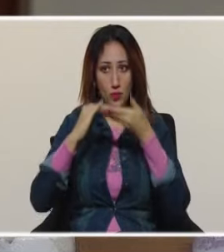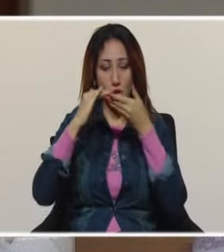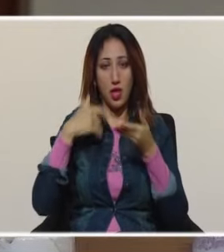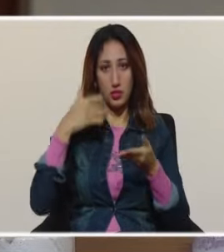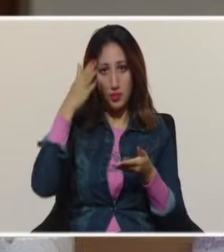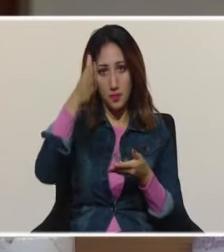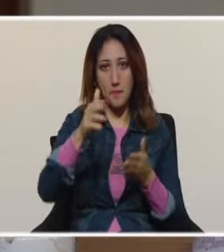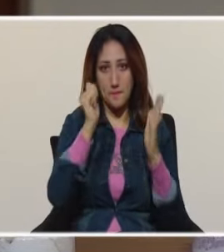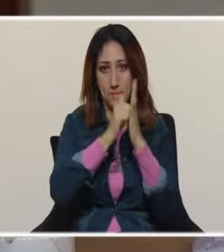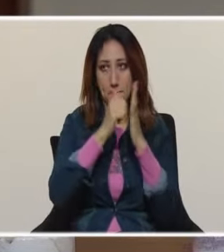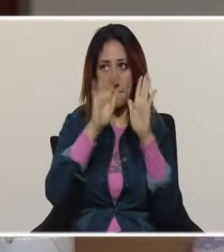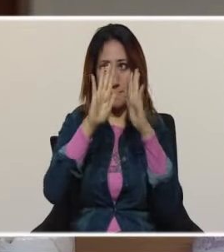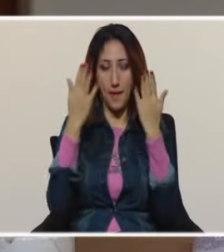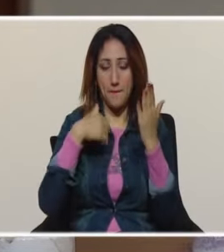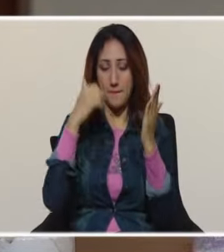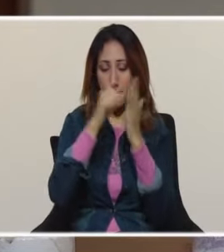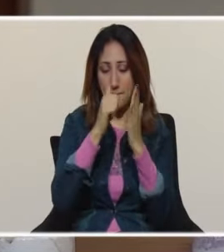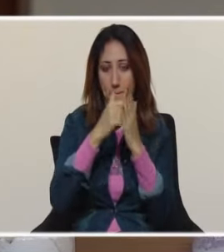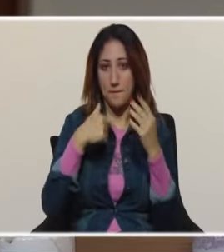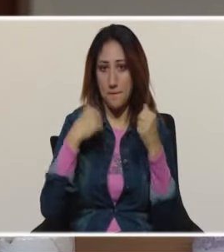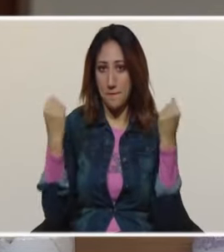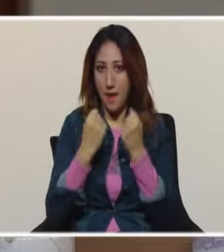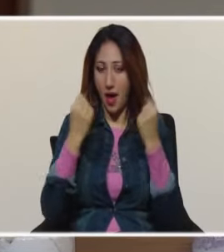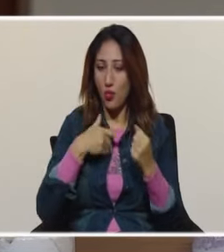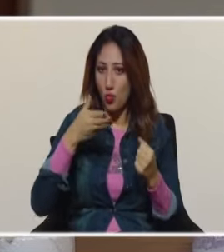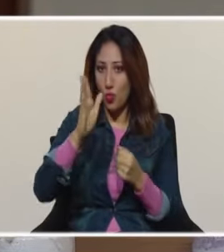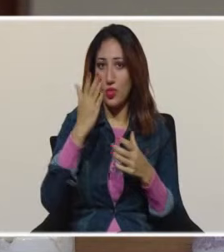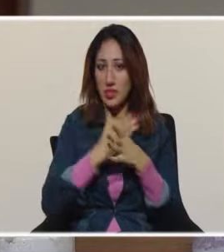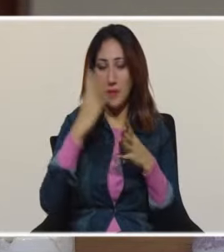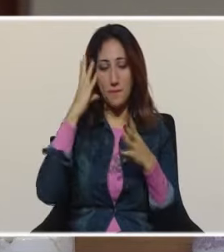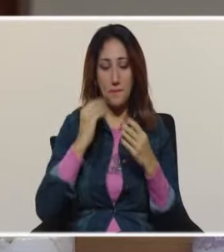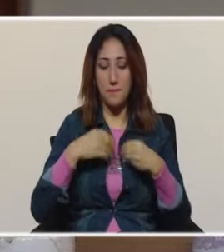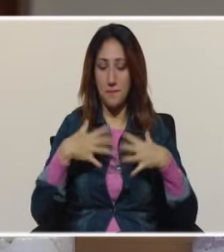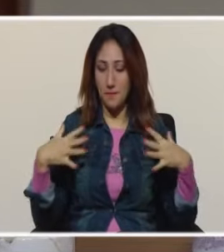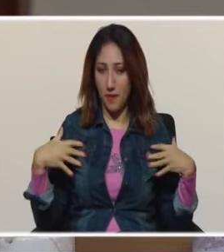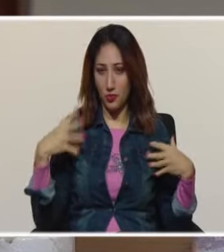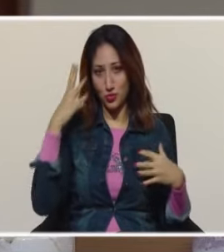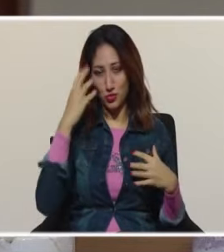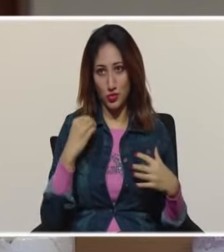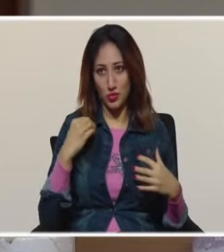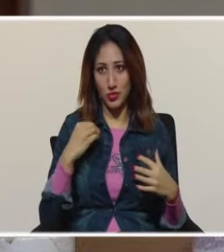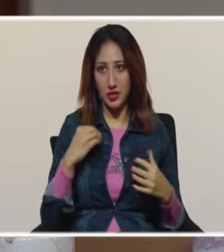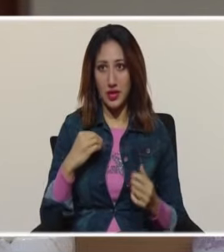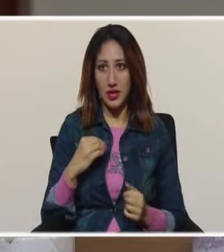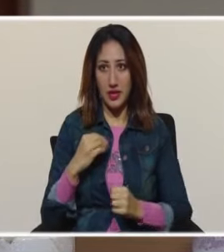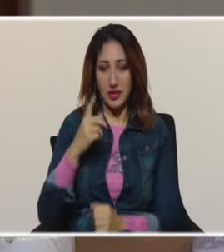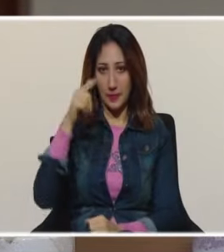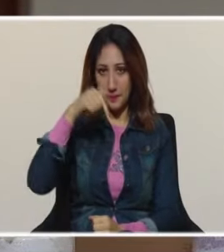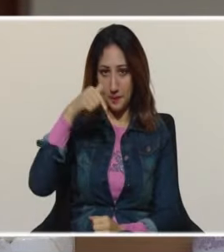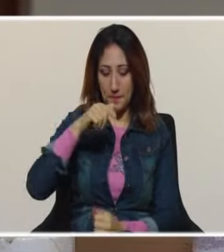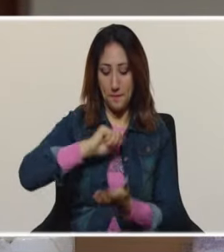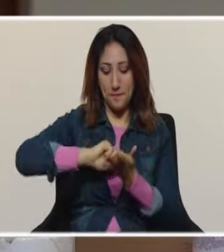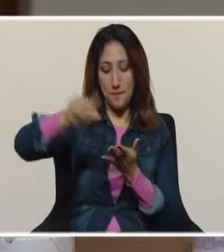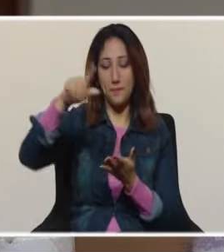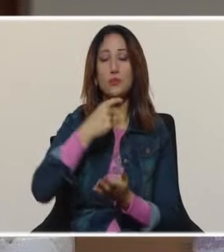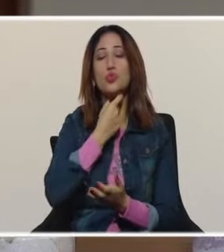عندكم ونخبط على باب بيتكم ونحاول ندخل البهجه والسرور لقلوبكم ولبيوتكم. النهاردة جات لي رسالة